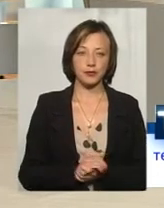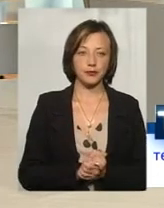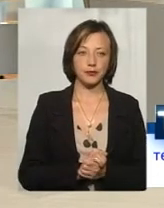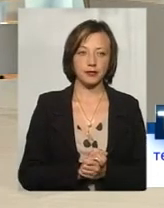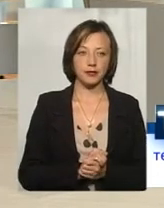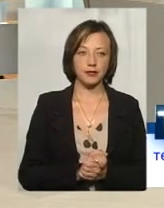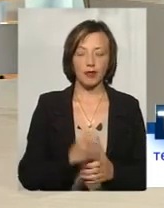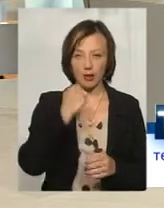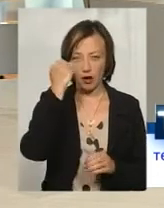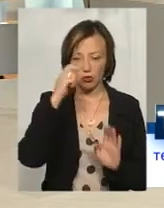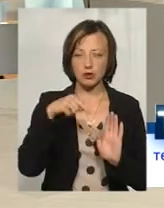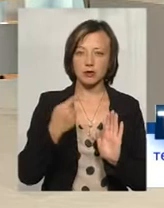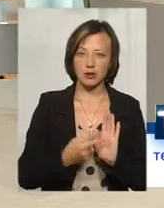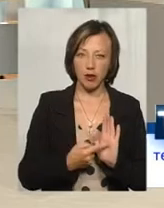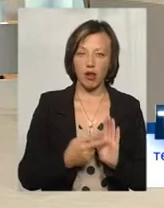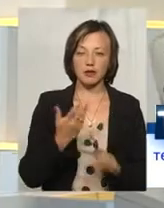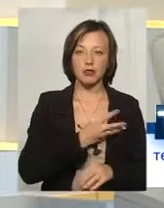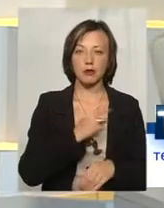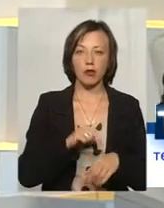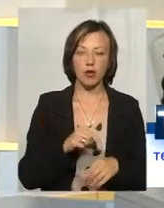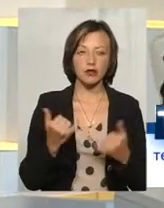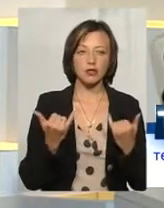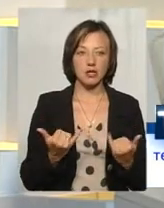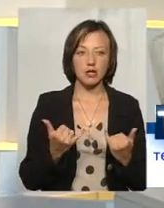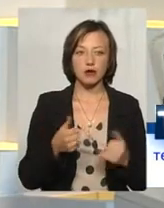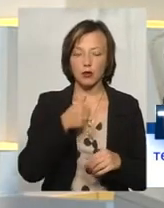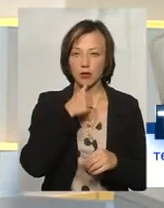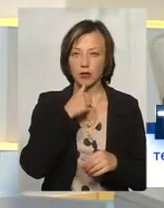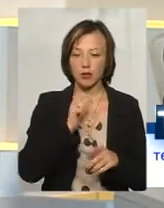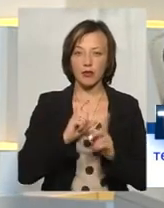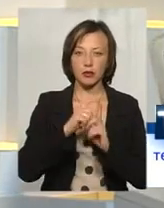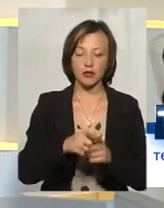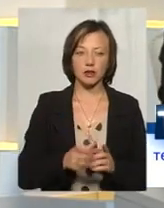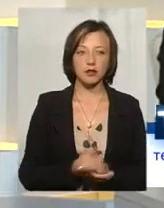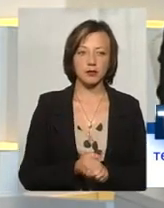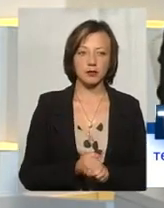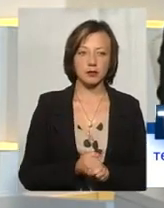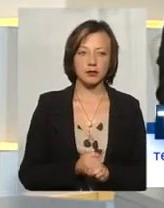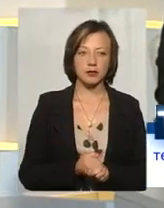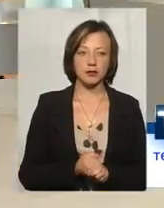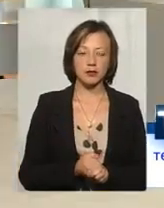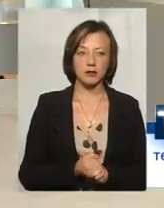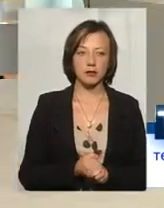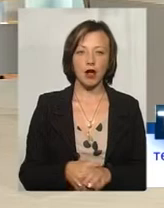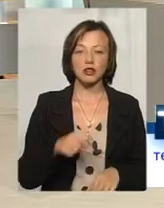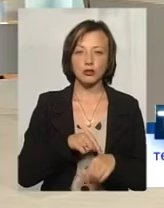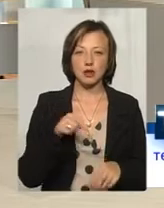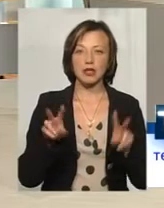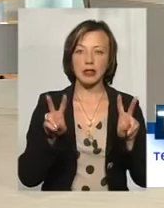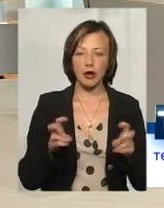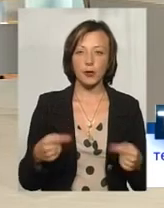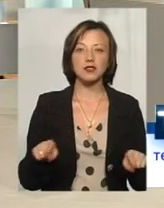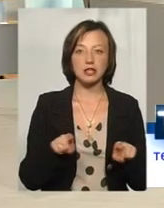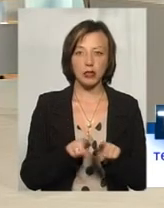Добре, дякую дуже велике вам за питання і за ваші емоції. Зараз будемо намагатись відповісти. До речі, ми вже зачепили цю тему, що все ж